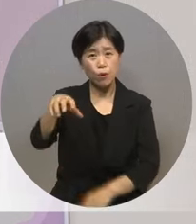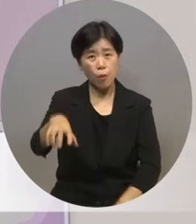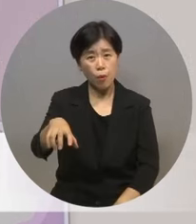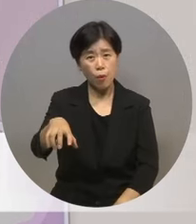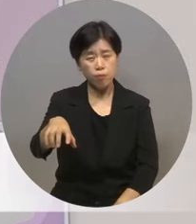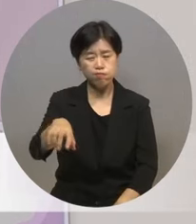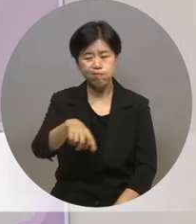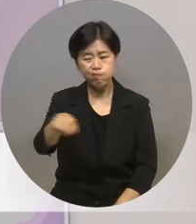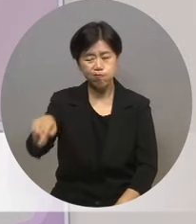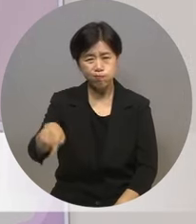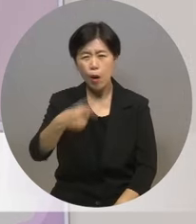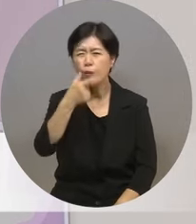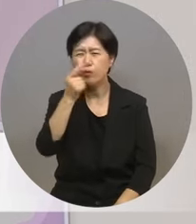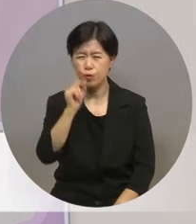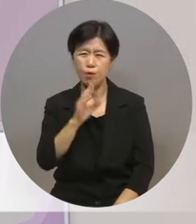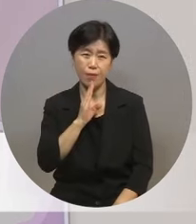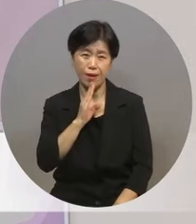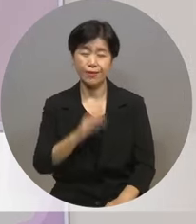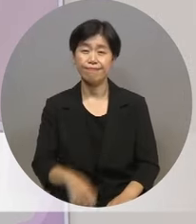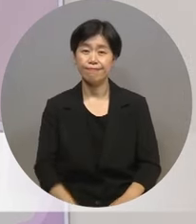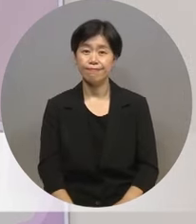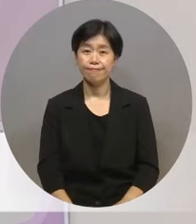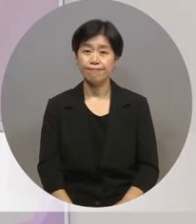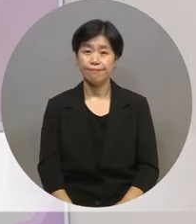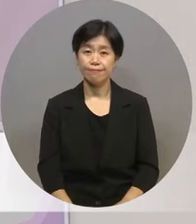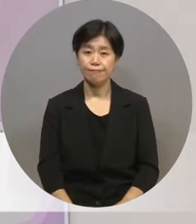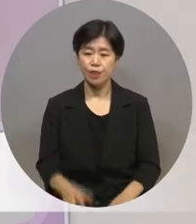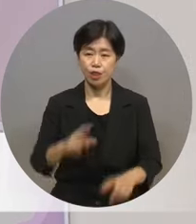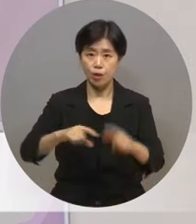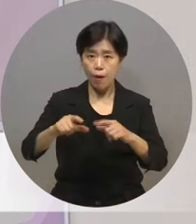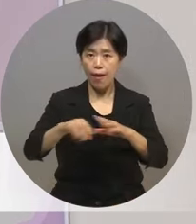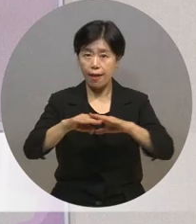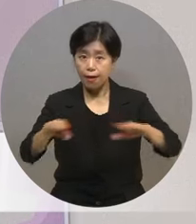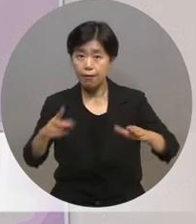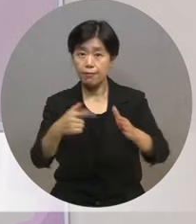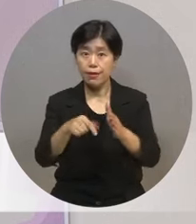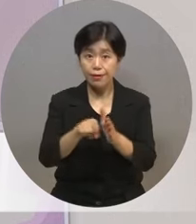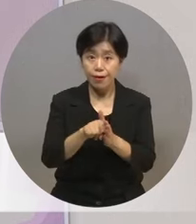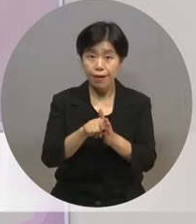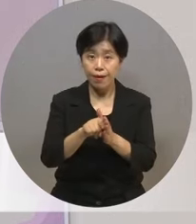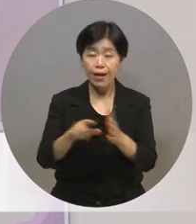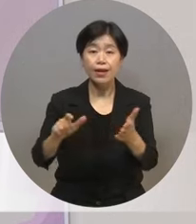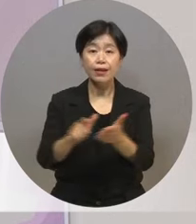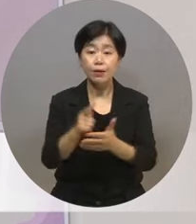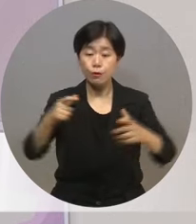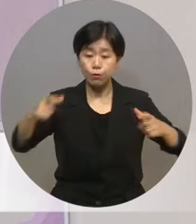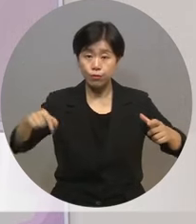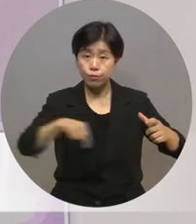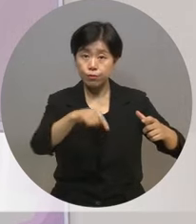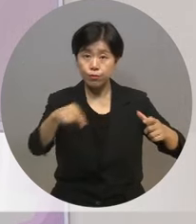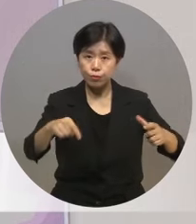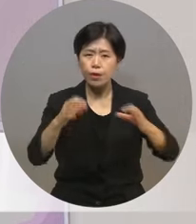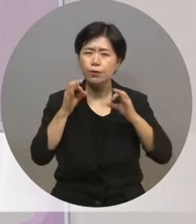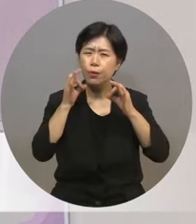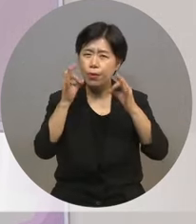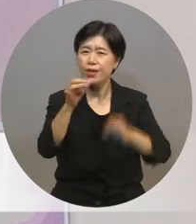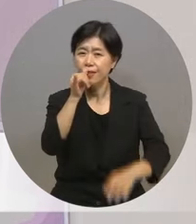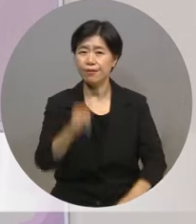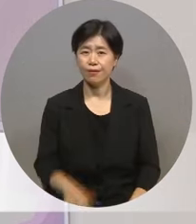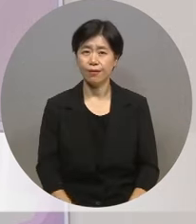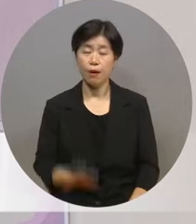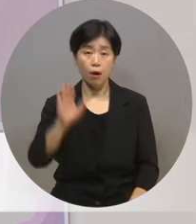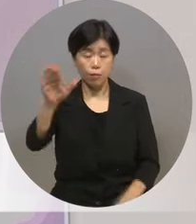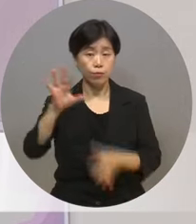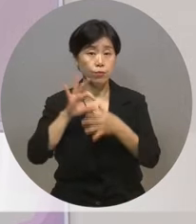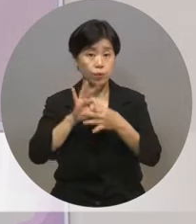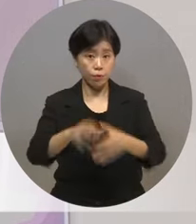부족하다는 이야기를 많이 듣고 있습니다 이걸 확충하기 위한 노력들이 우리 강서구 전체의 노력으로 정말 계속돼야